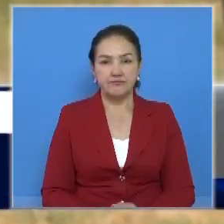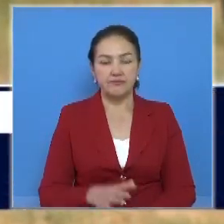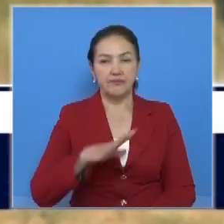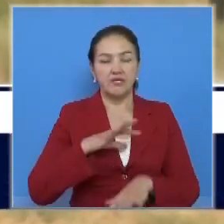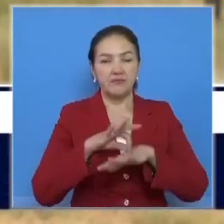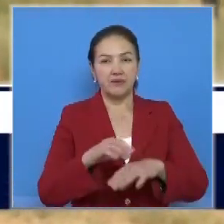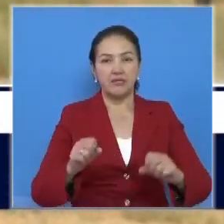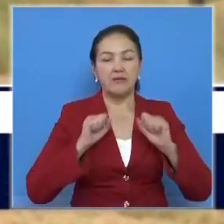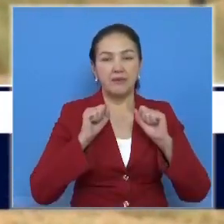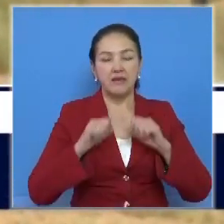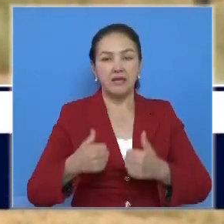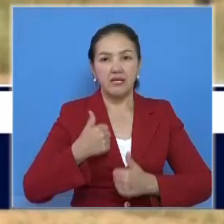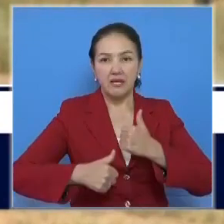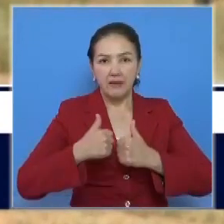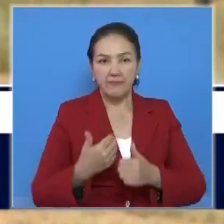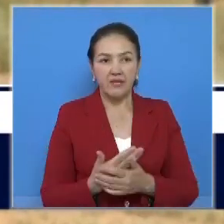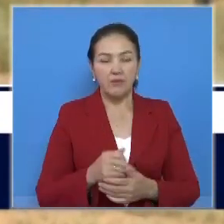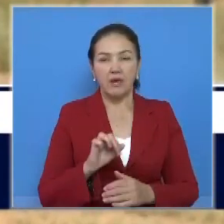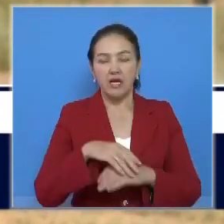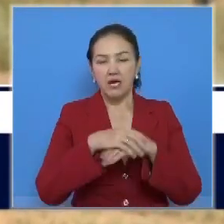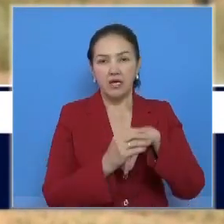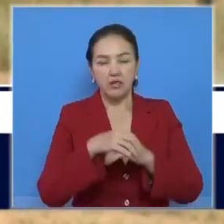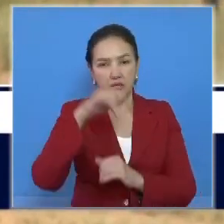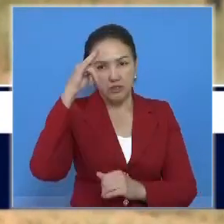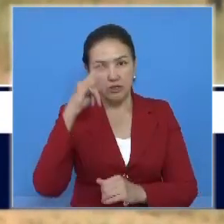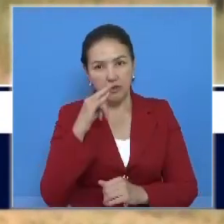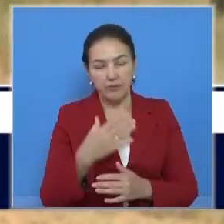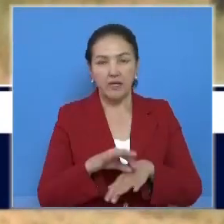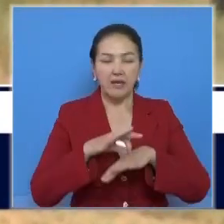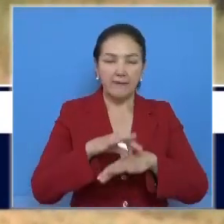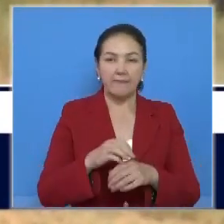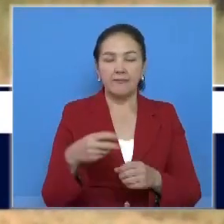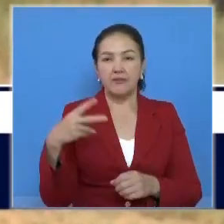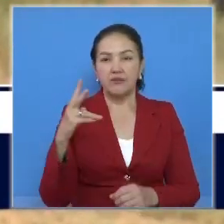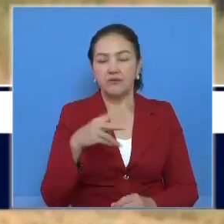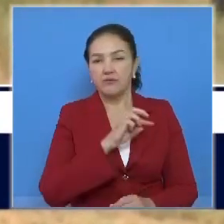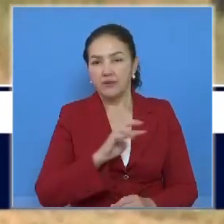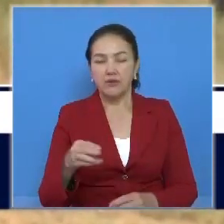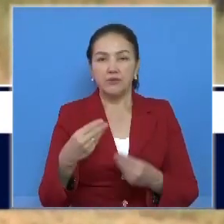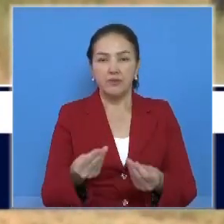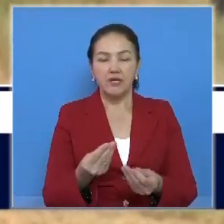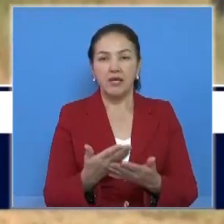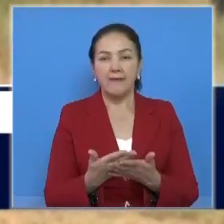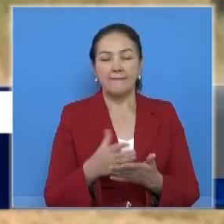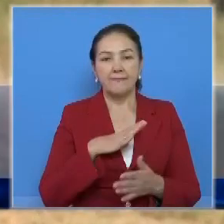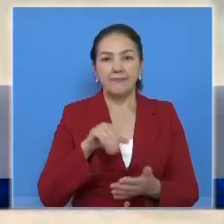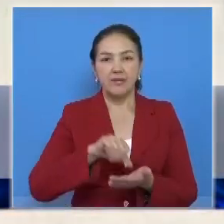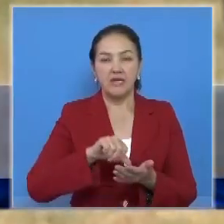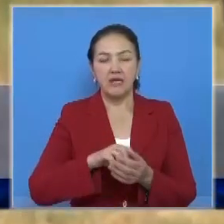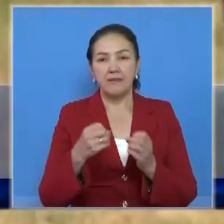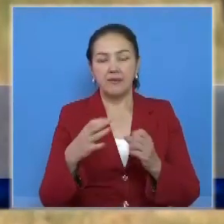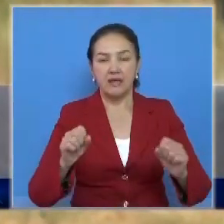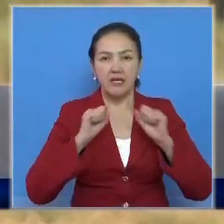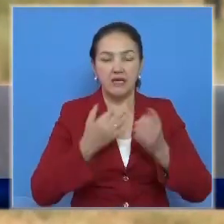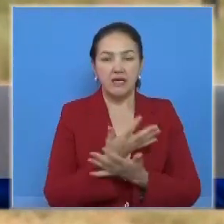Были проведены спортивные соревнования. Одно из них – состязание по казакша-курес. На его организацию было выделено более 2 миллионов тенге. В нем приняли участие 15